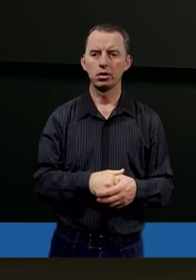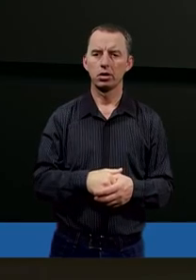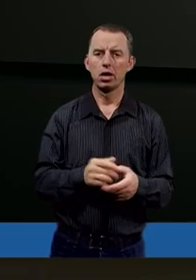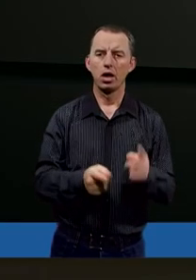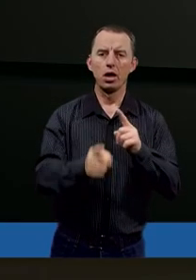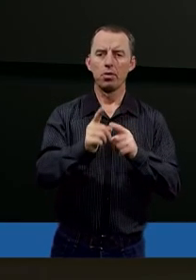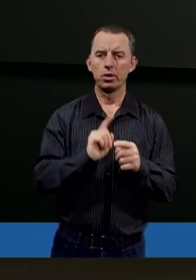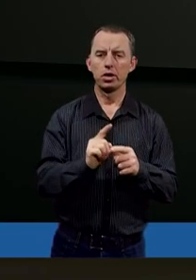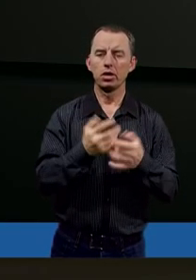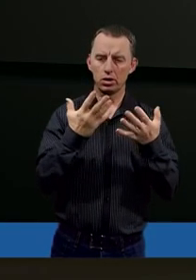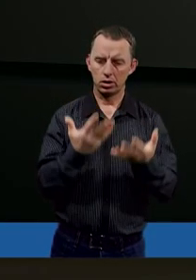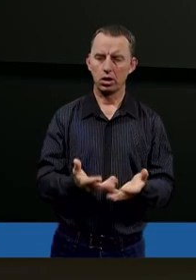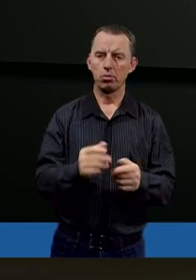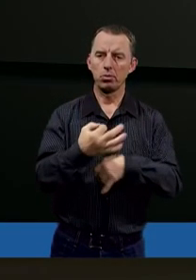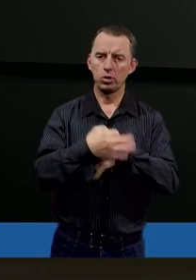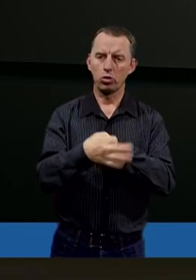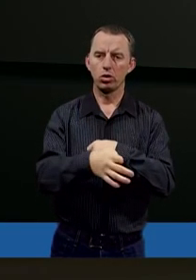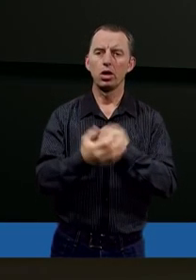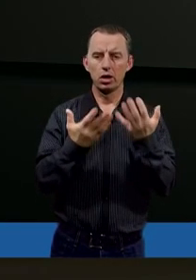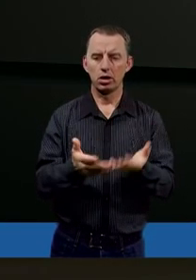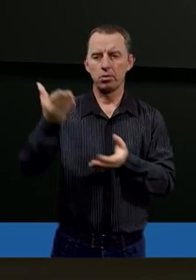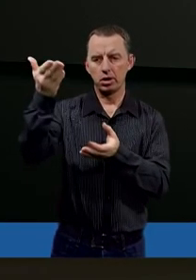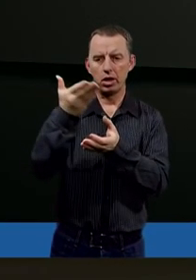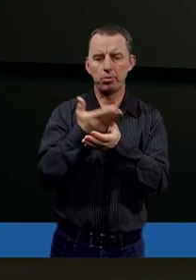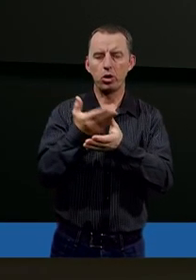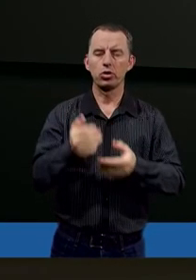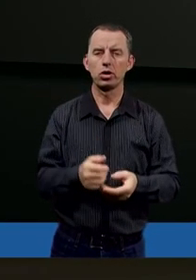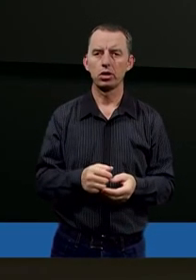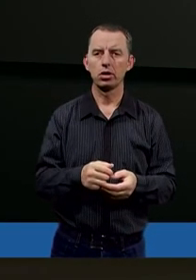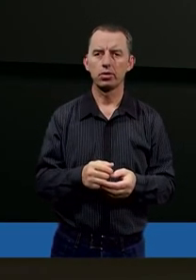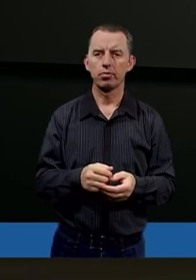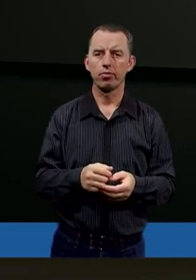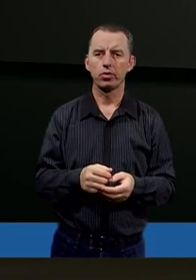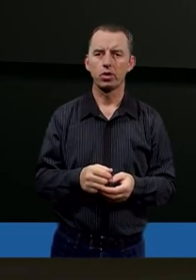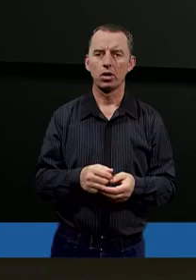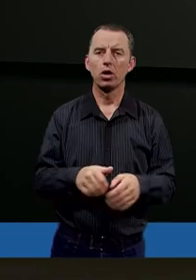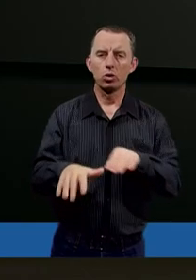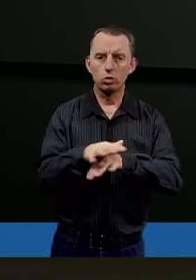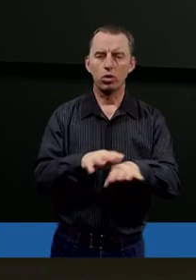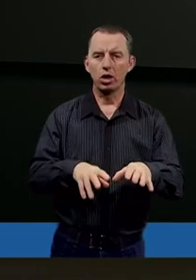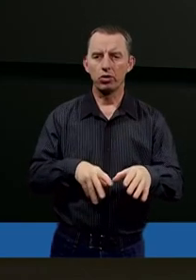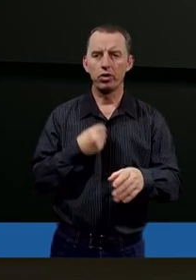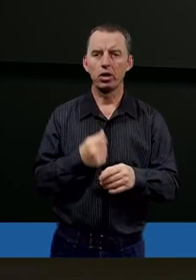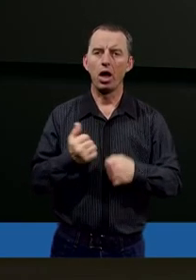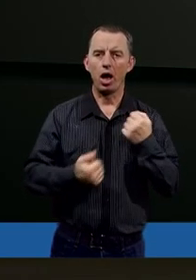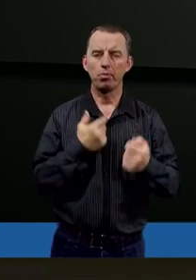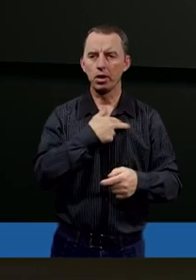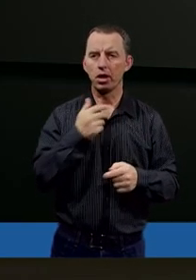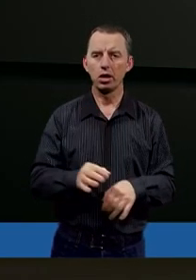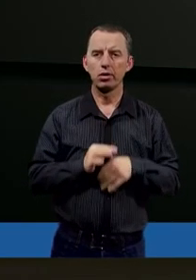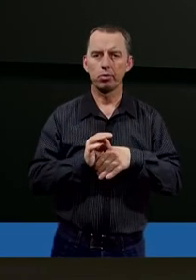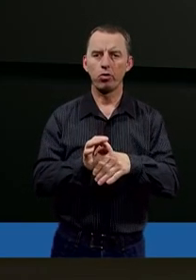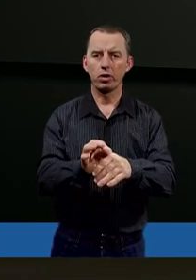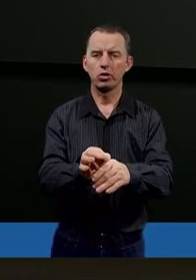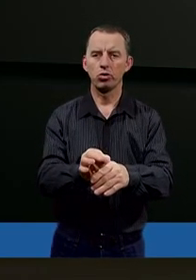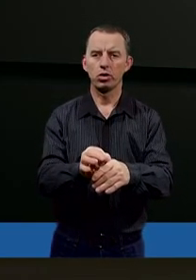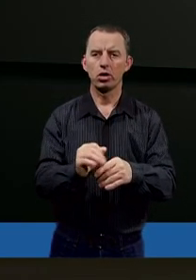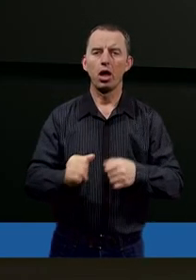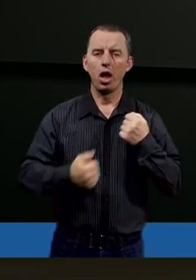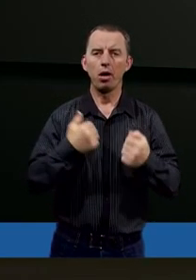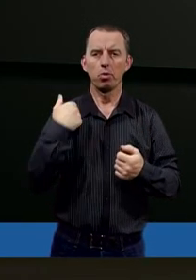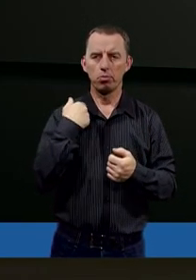Przed samym studium chcemy zaprosić Ducha Świętego, żeby nas prowadził,